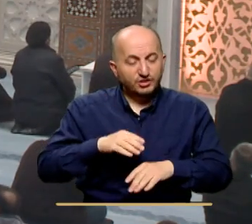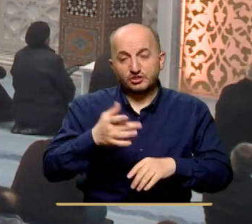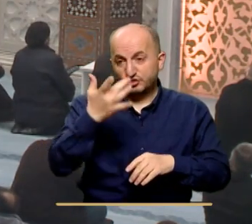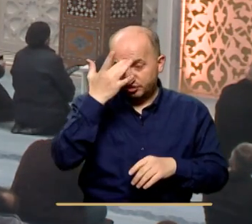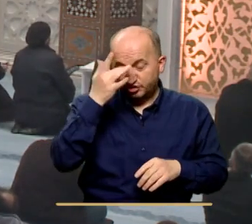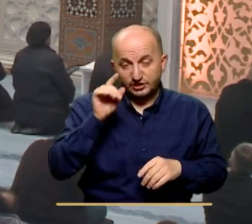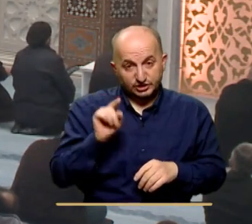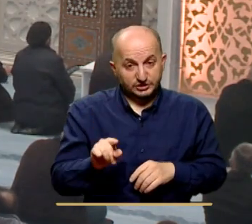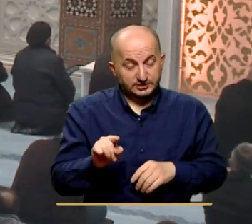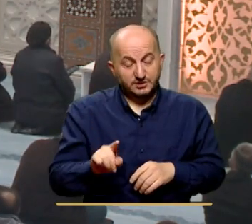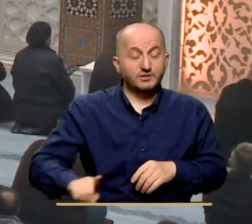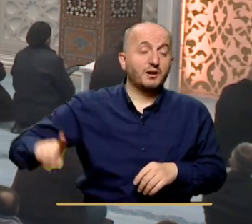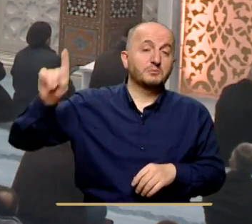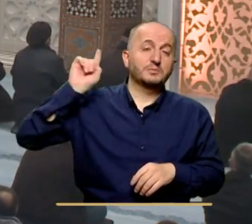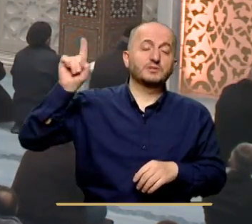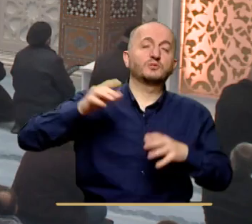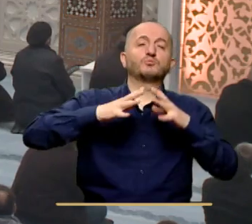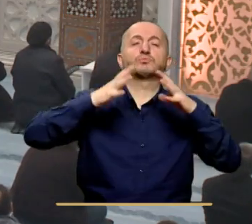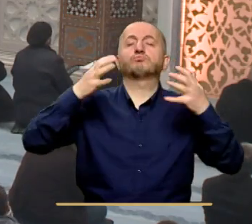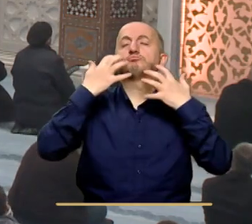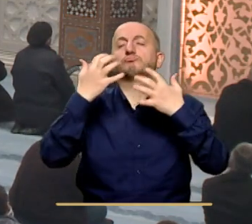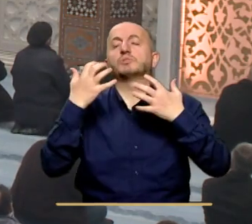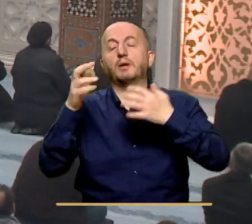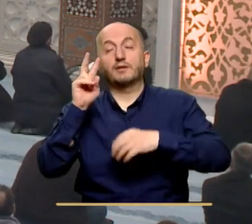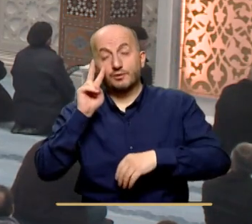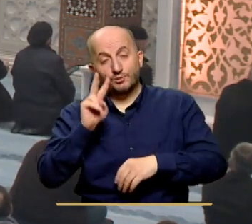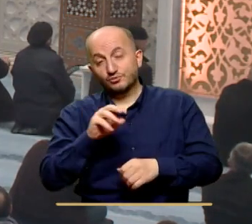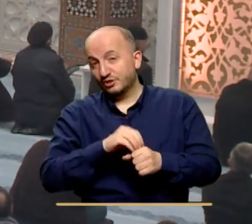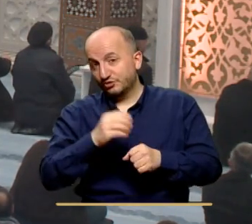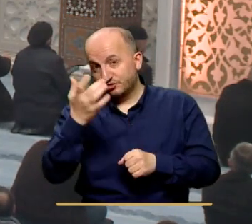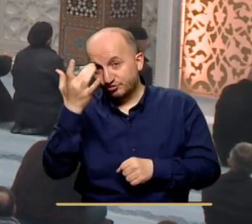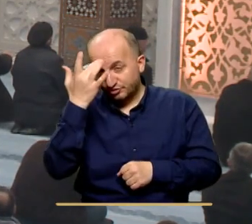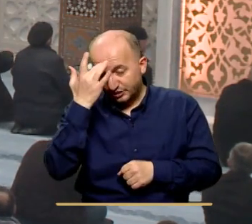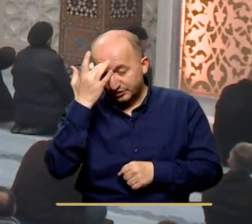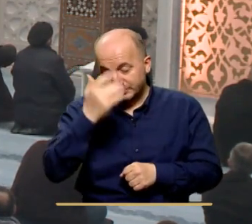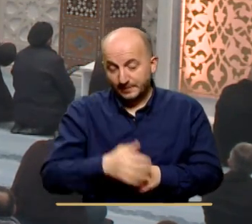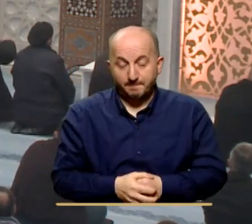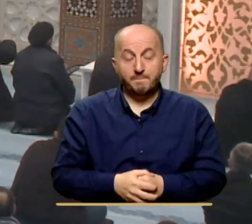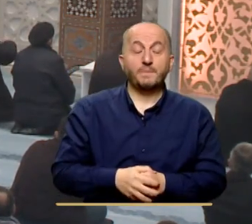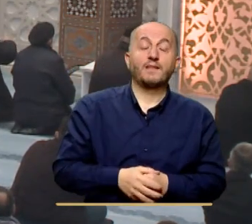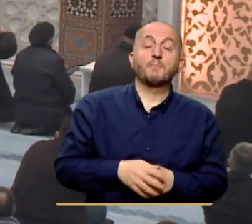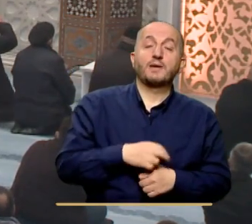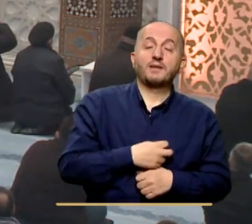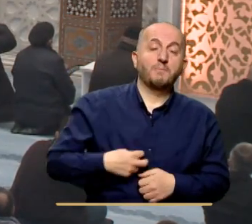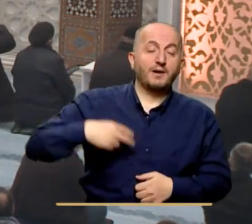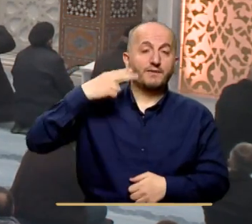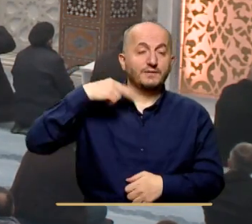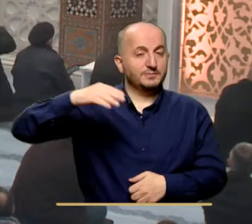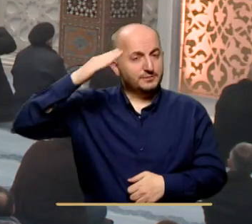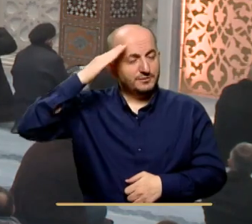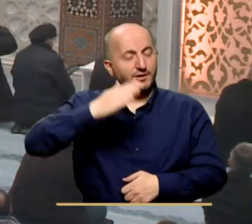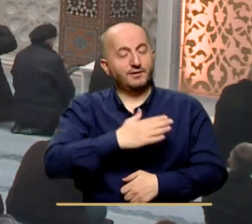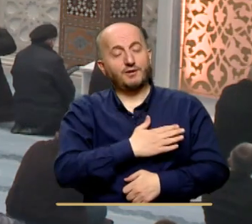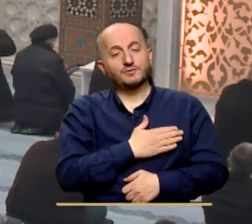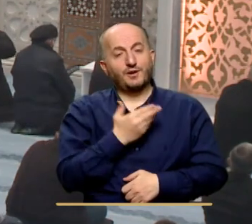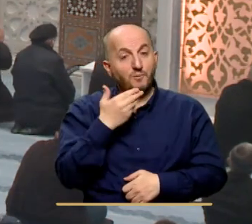şehit. Rabbinin büyük nimetlerini göreceği için şehit. Hani Efendimiz sallallahu aleyhi ve